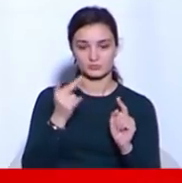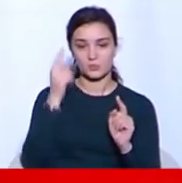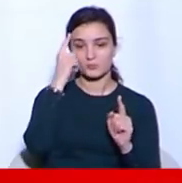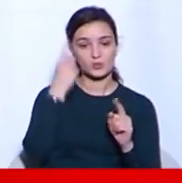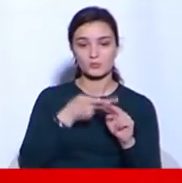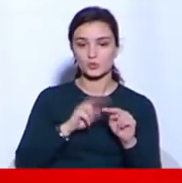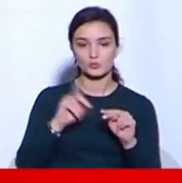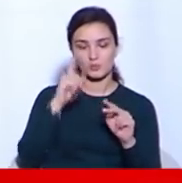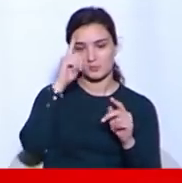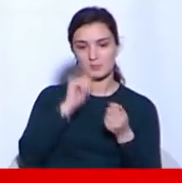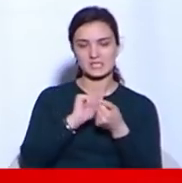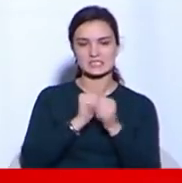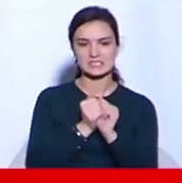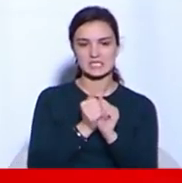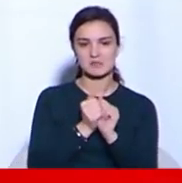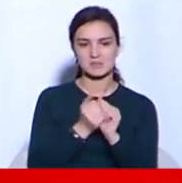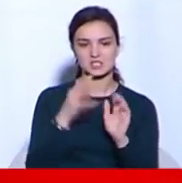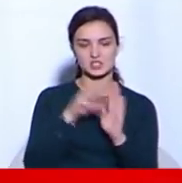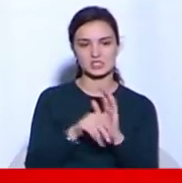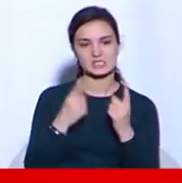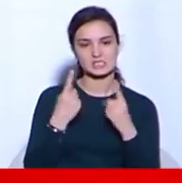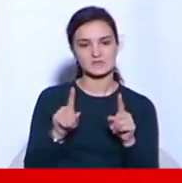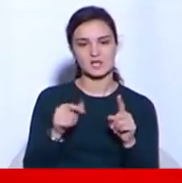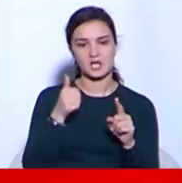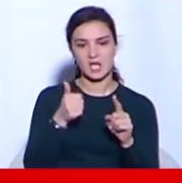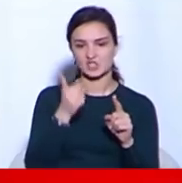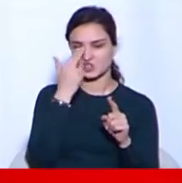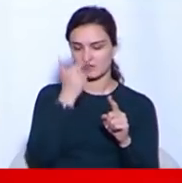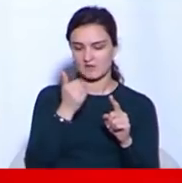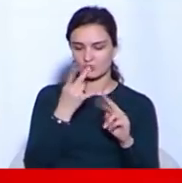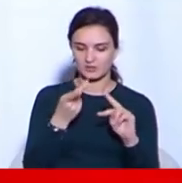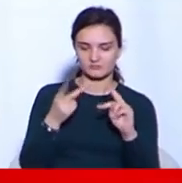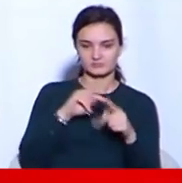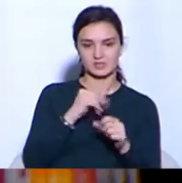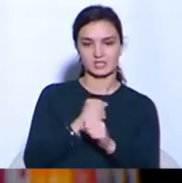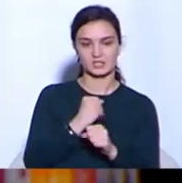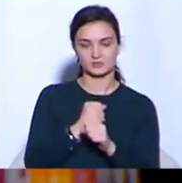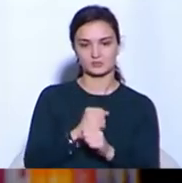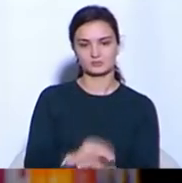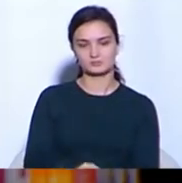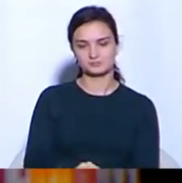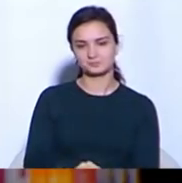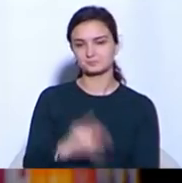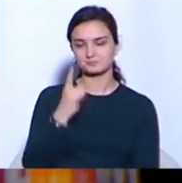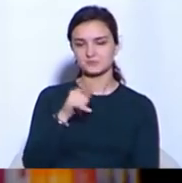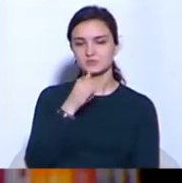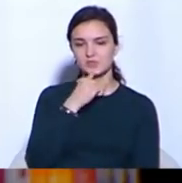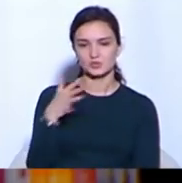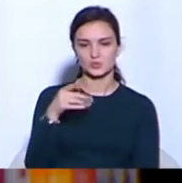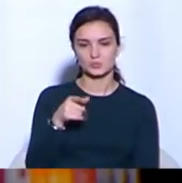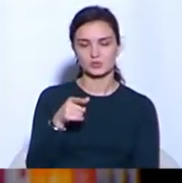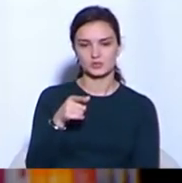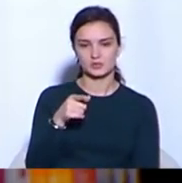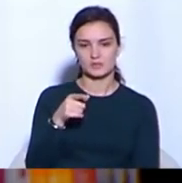მეხსიერებიდან, უბრალოდ მეხსიერებაში სხვა კარგი ჩვევების ჩანაცვლება? ამ შემთხვევაში ბავშვს არ შეუძლია